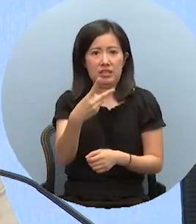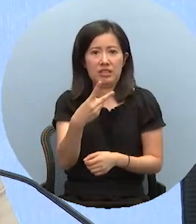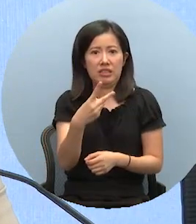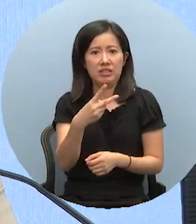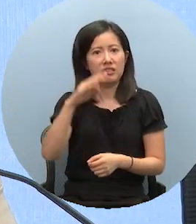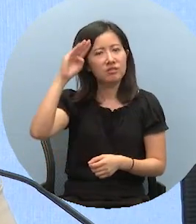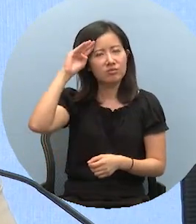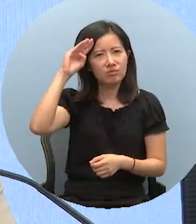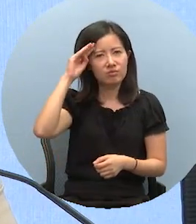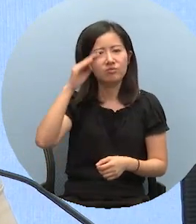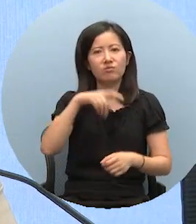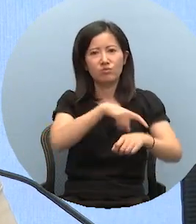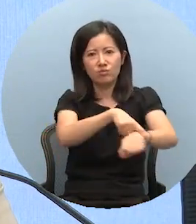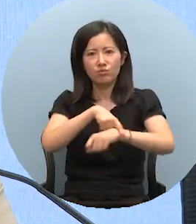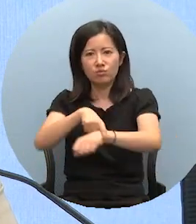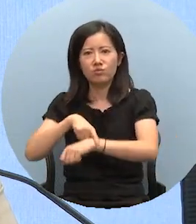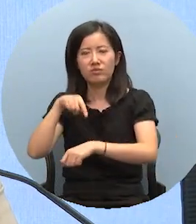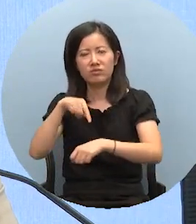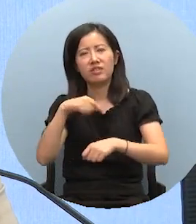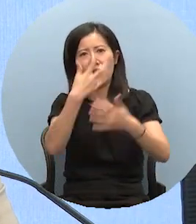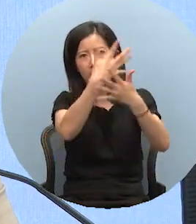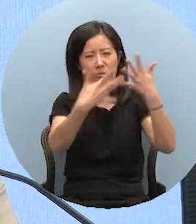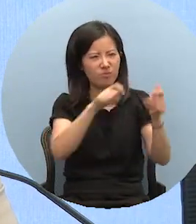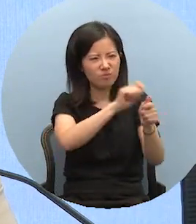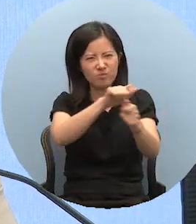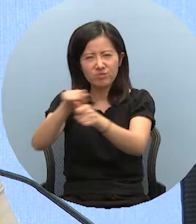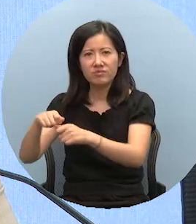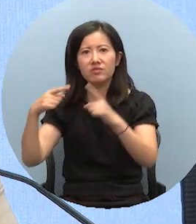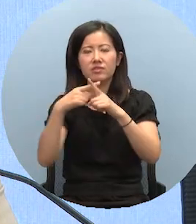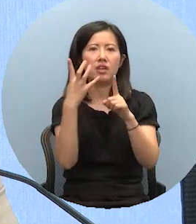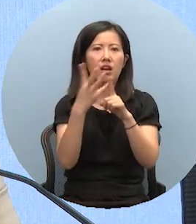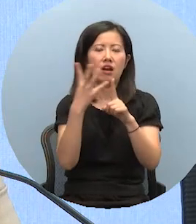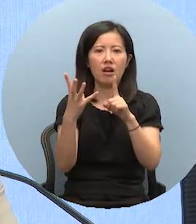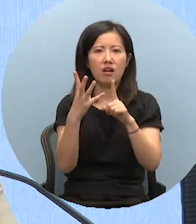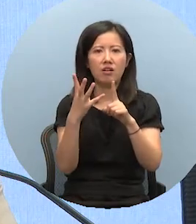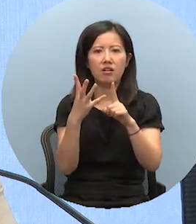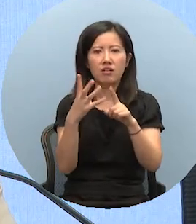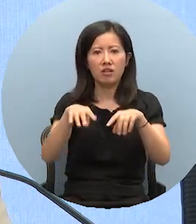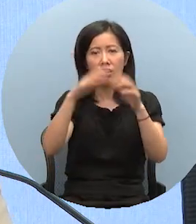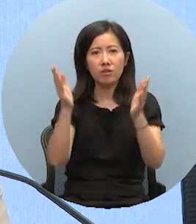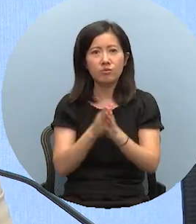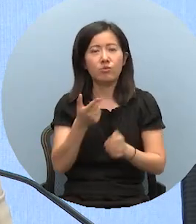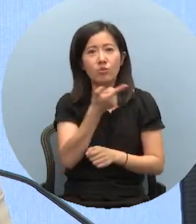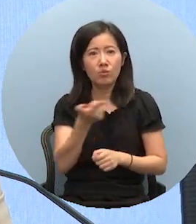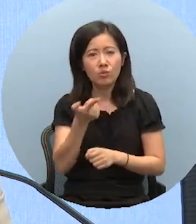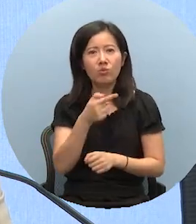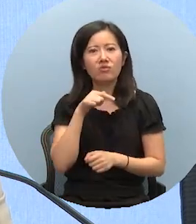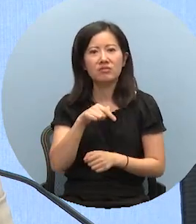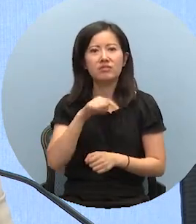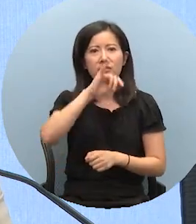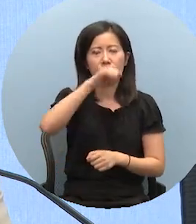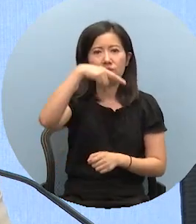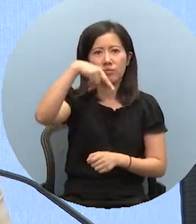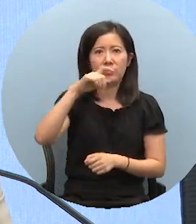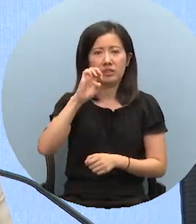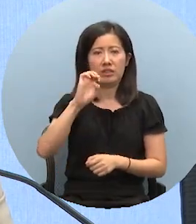其實已經拘捕了參與詐騙網絡的14個人，他們大多數都是與